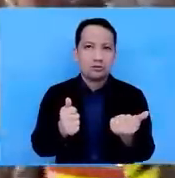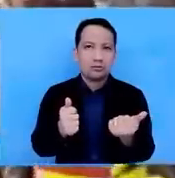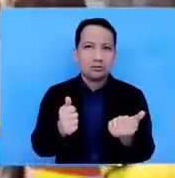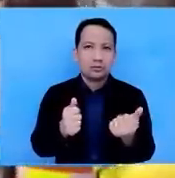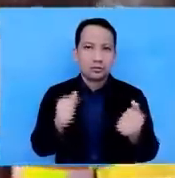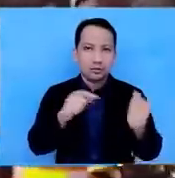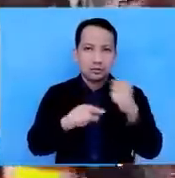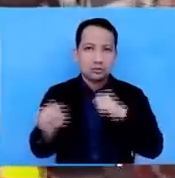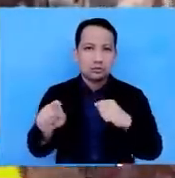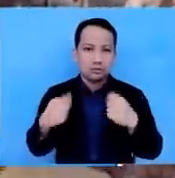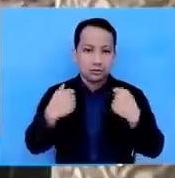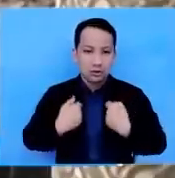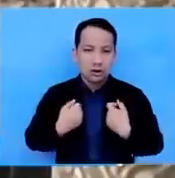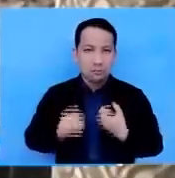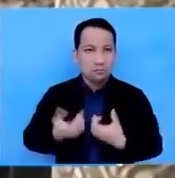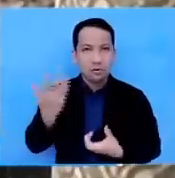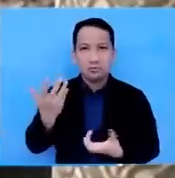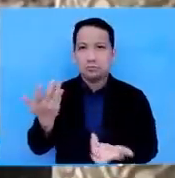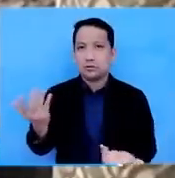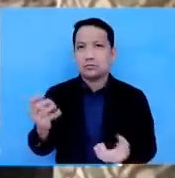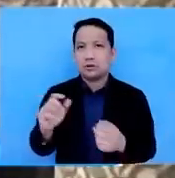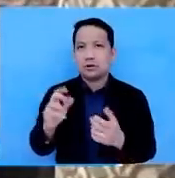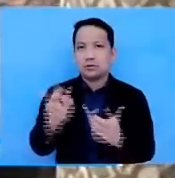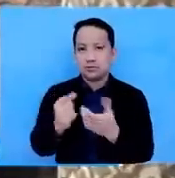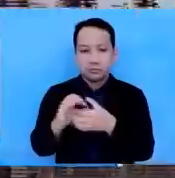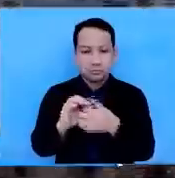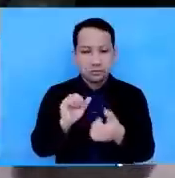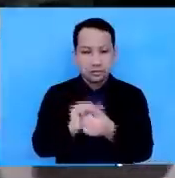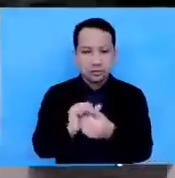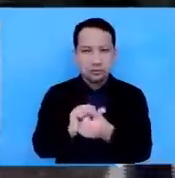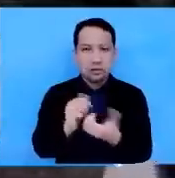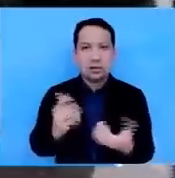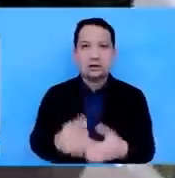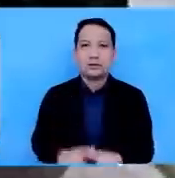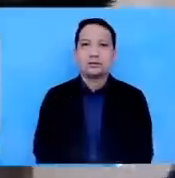ang suicide bomber at kung may kasabot ito.